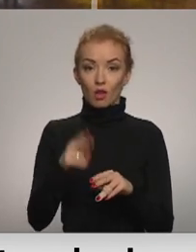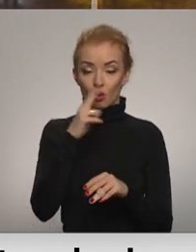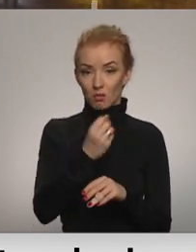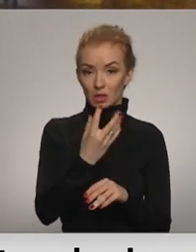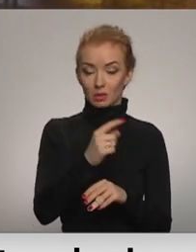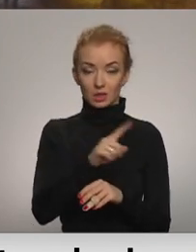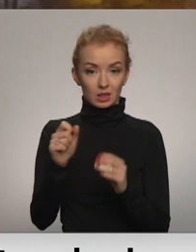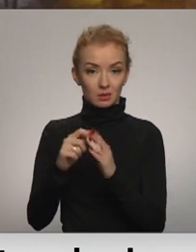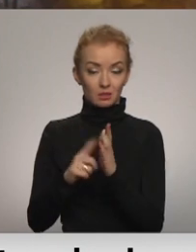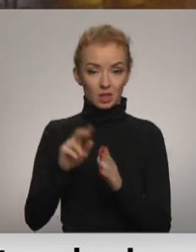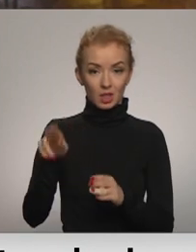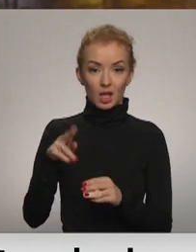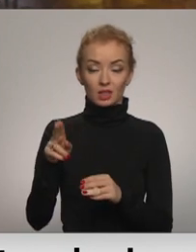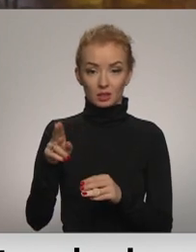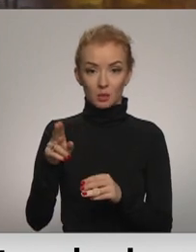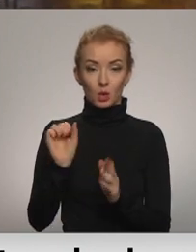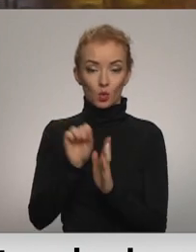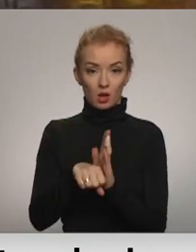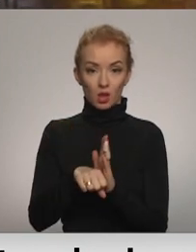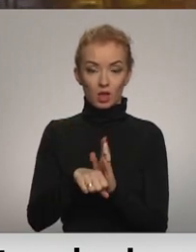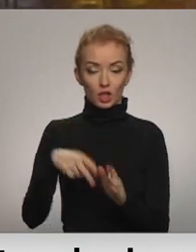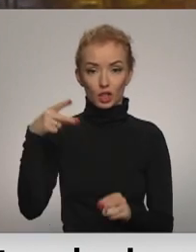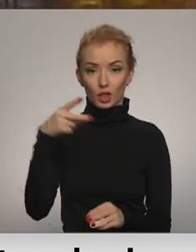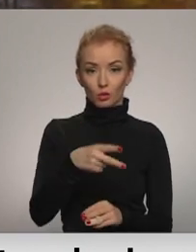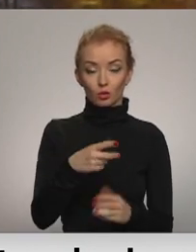Līdz 17. Decembrim nacisti nogalināja